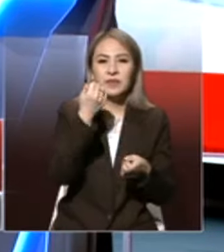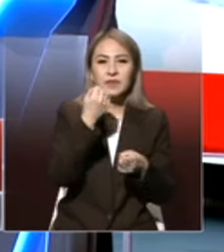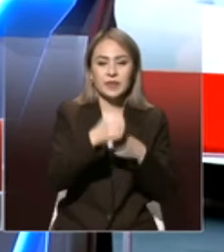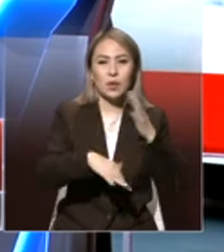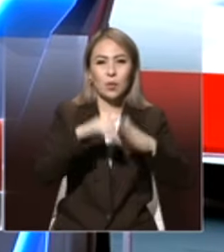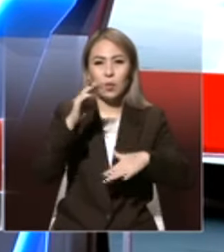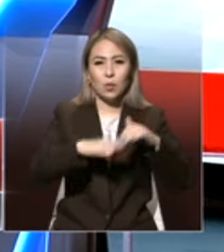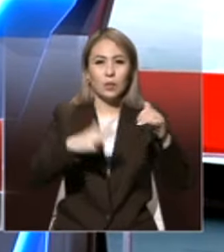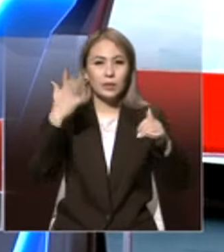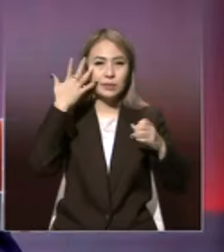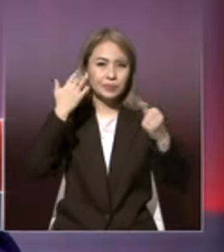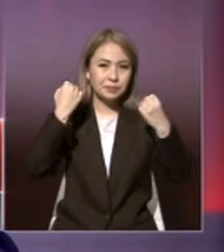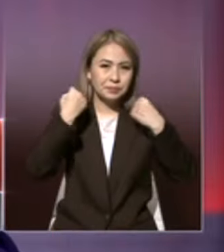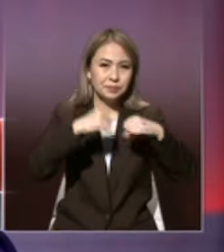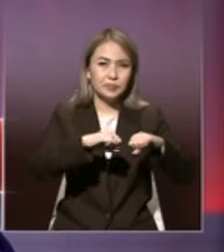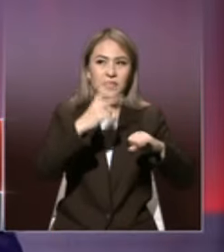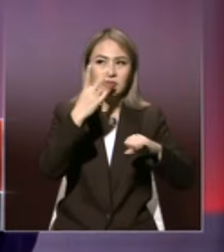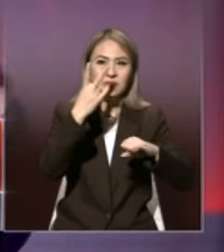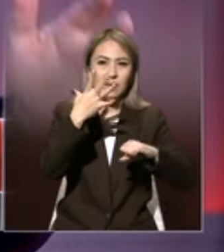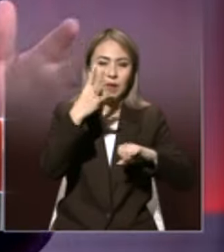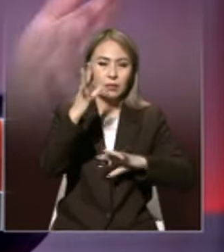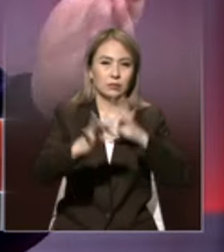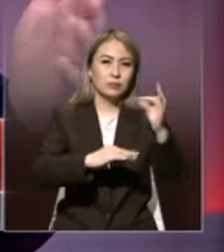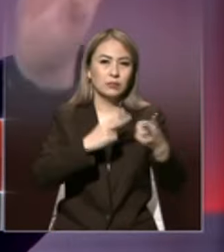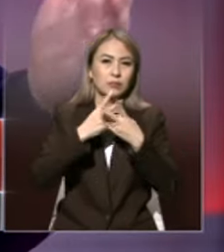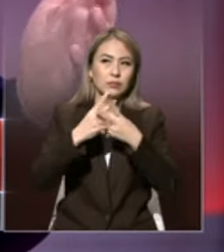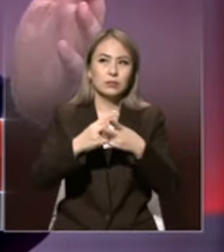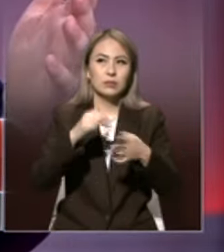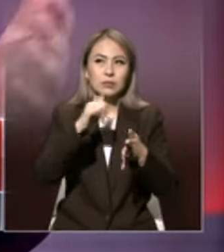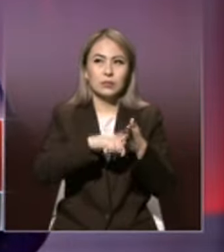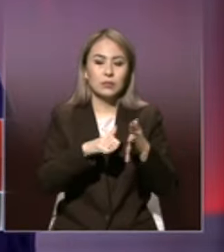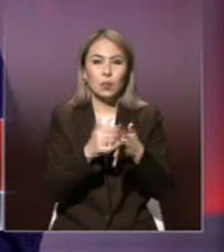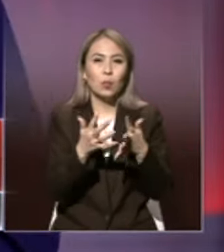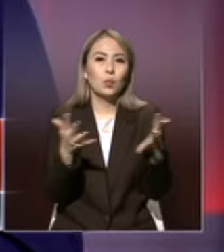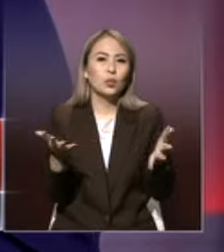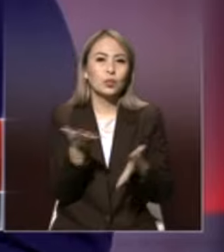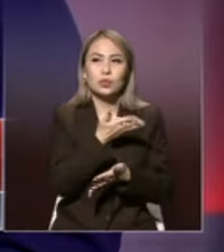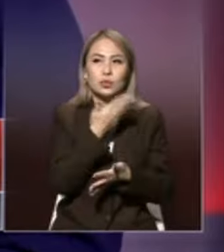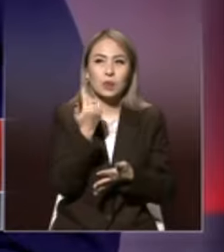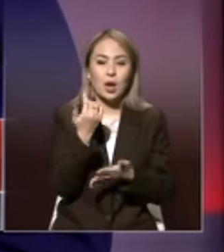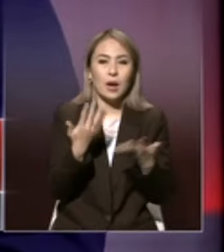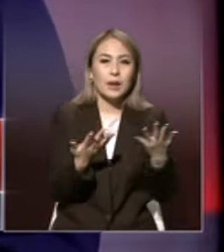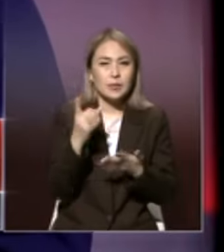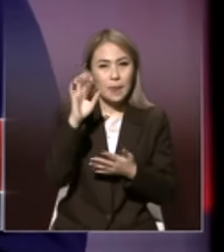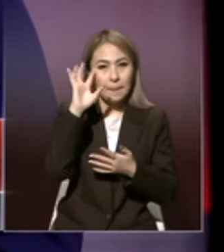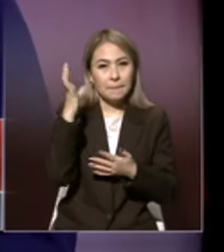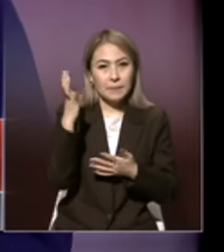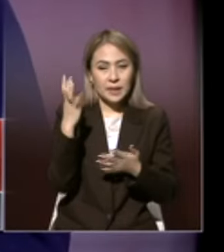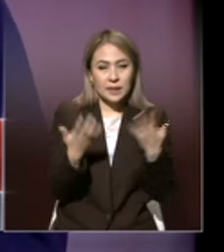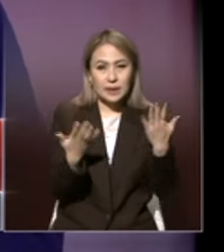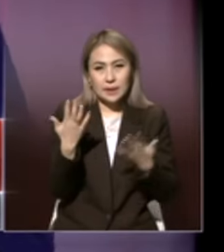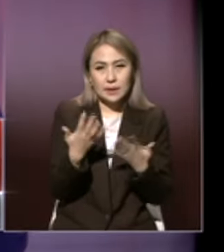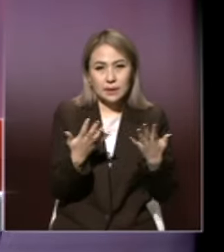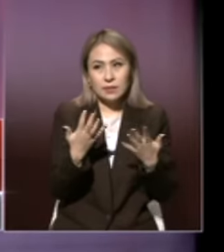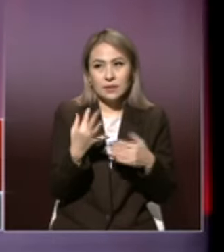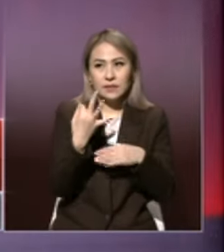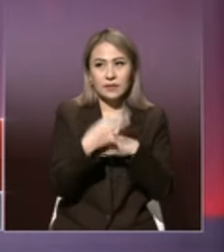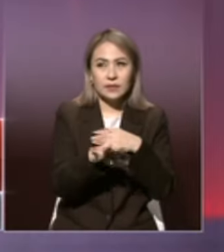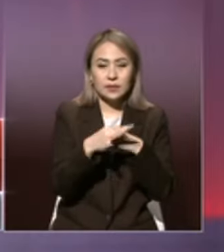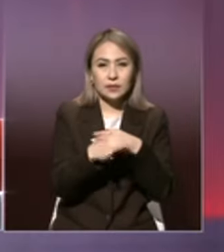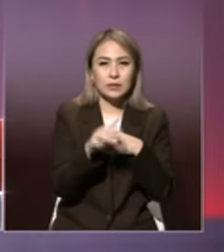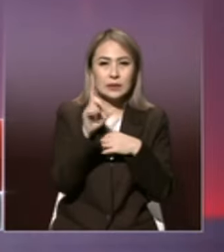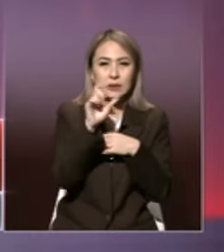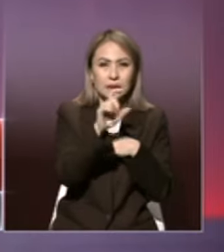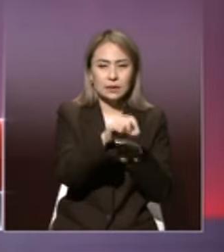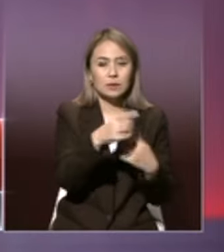көрген кезде 25 тәулікке қамап таста, болды. Басқа не бар, сенге жоқ. Ал егер бұл психологиялық зорлық-зомбылықтан келе жатыр, психологиялық